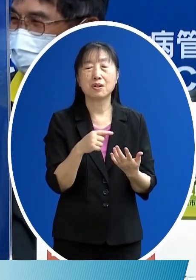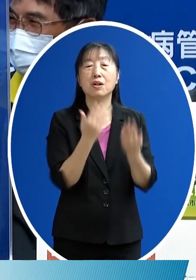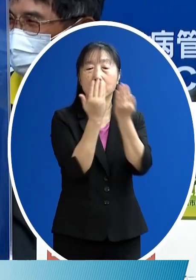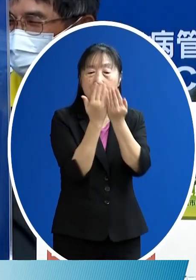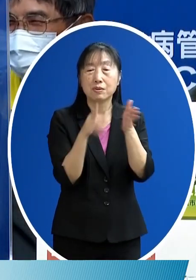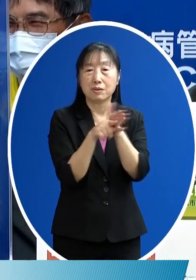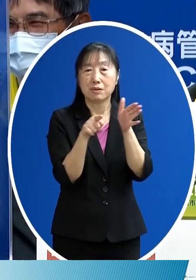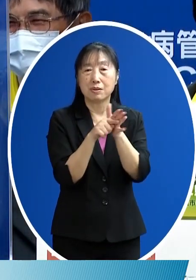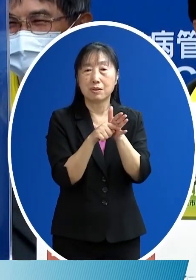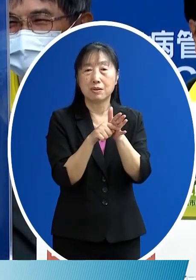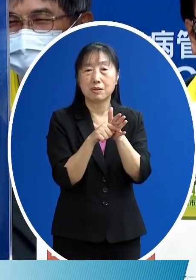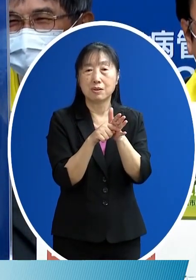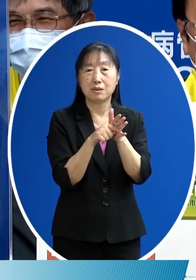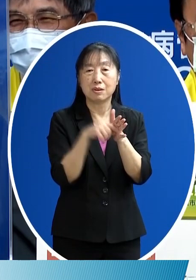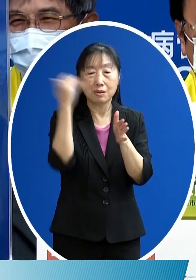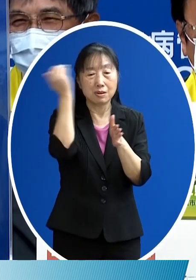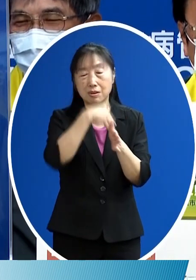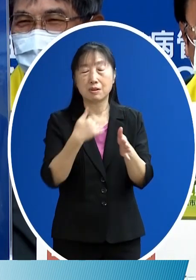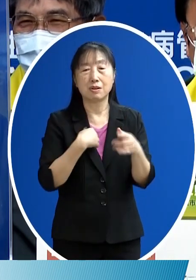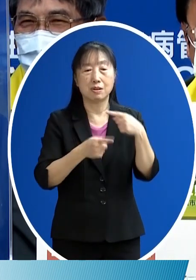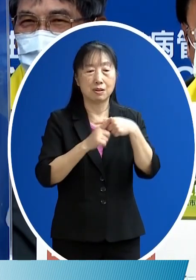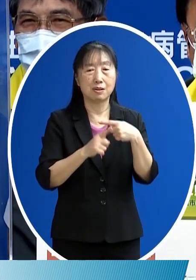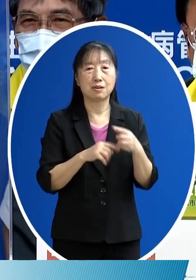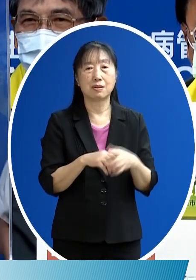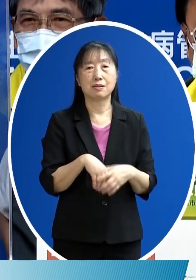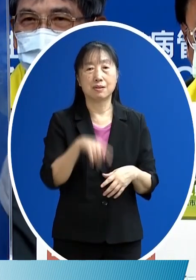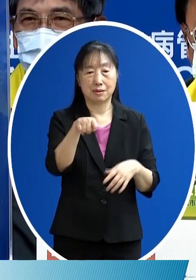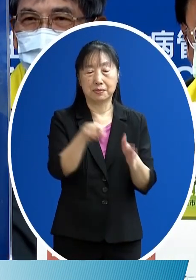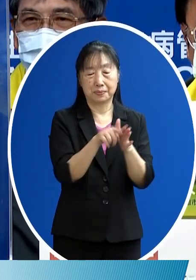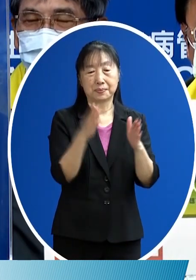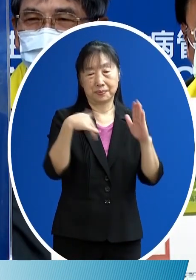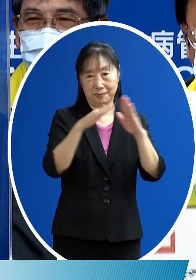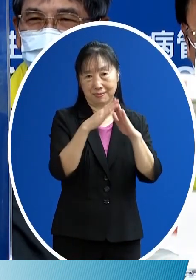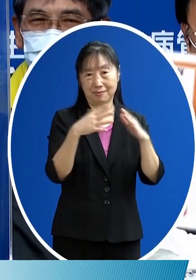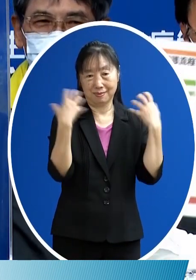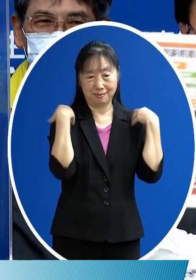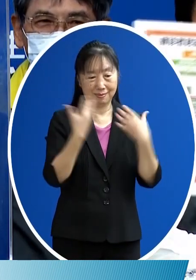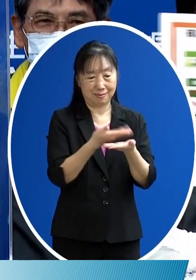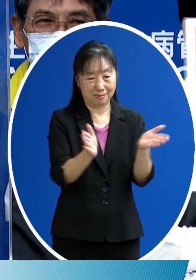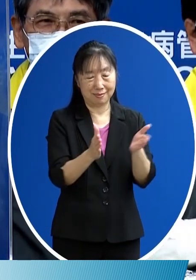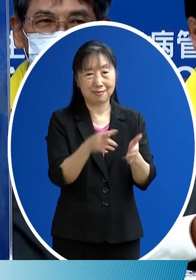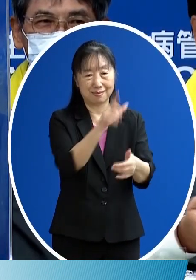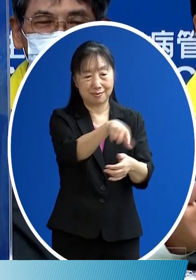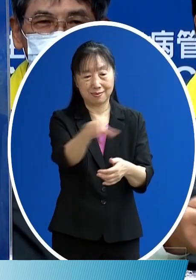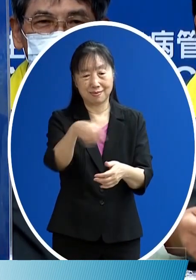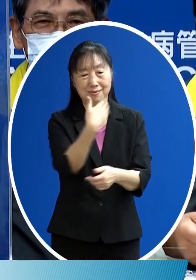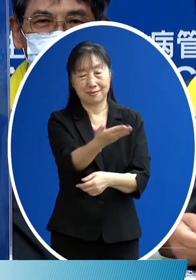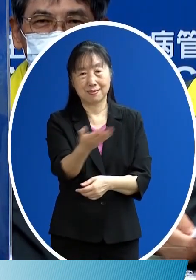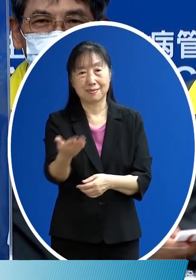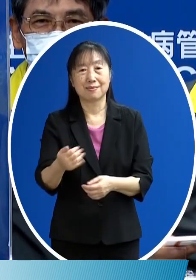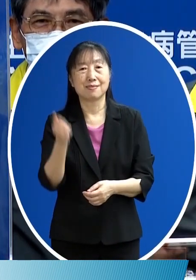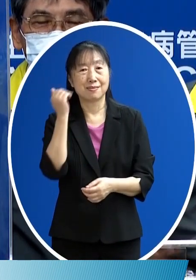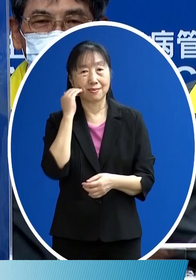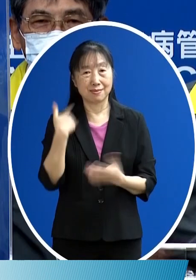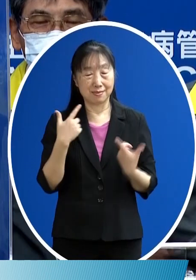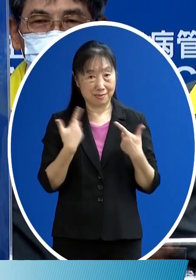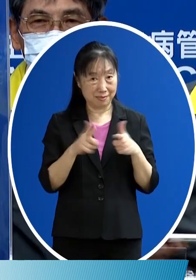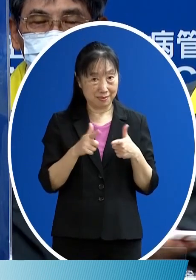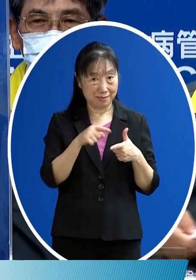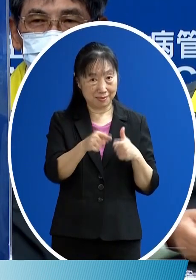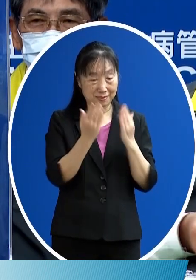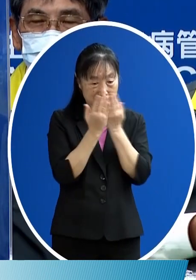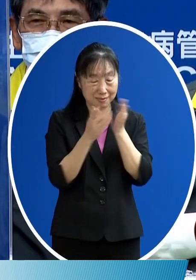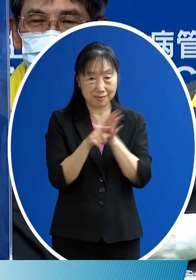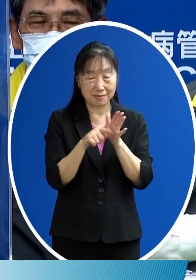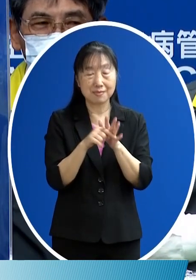要的这样的情况，就学校这边统一来发送。那如果没有的话那就在课后的时